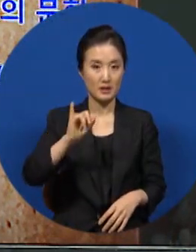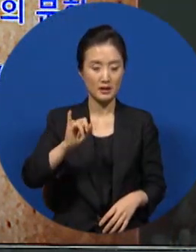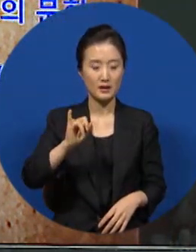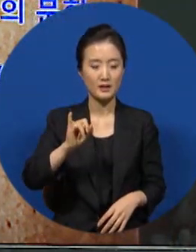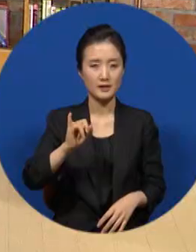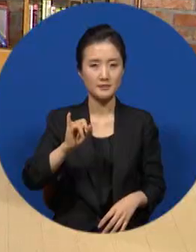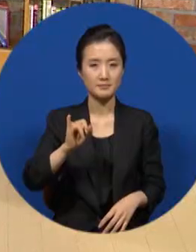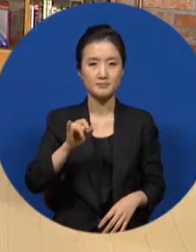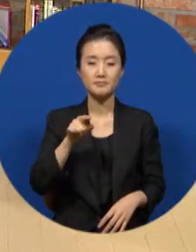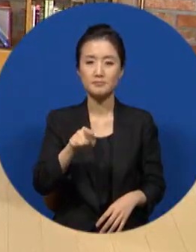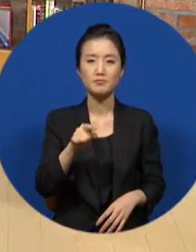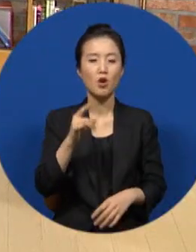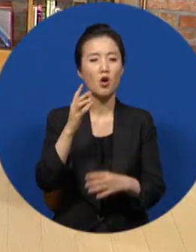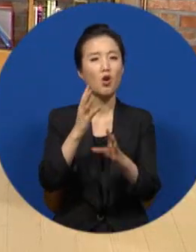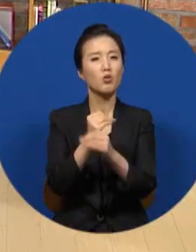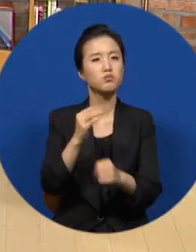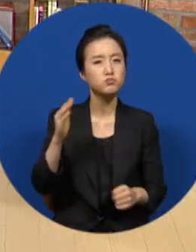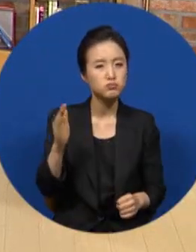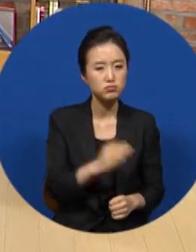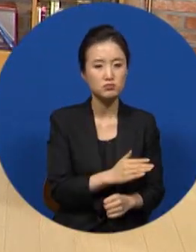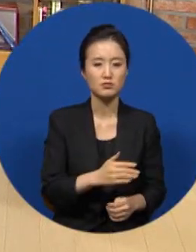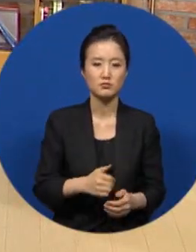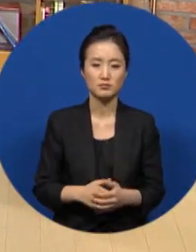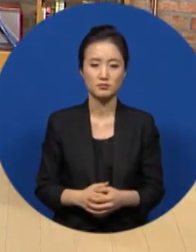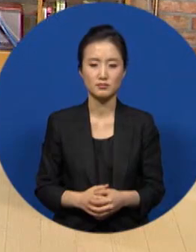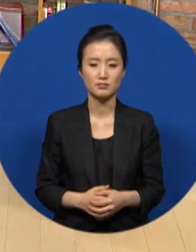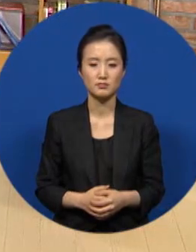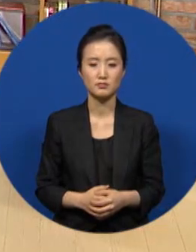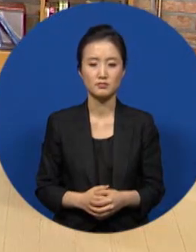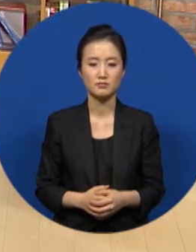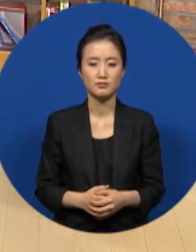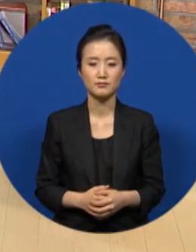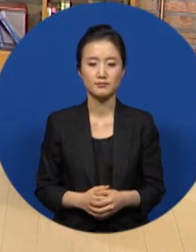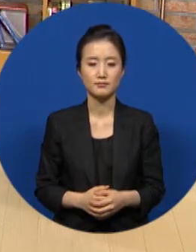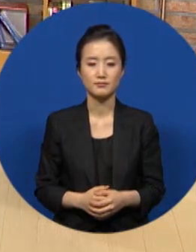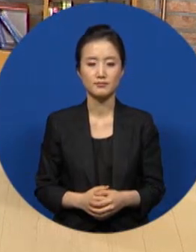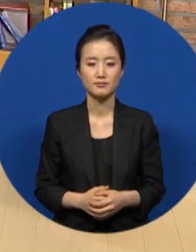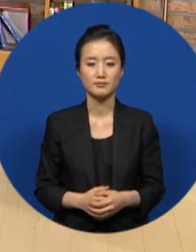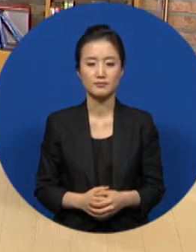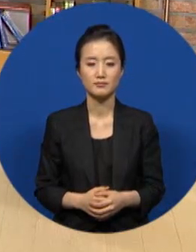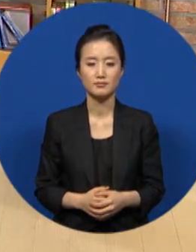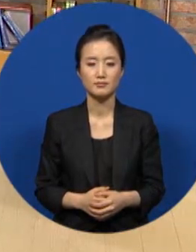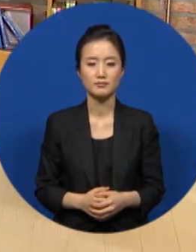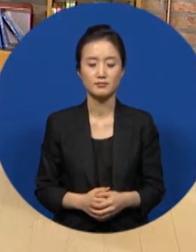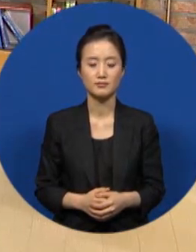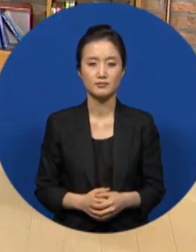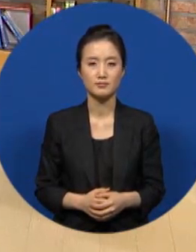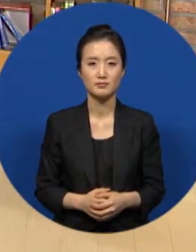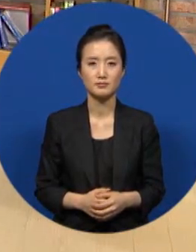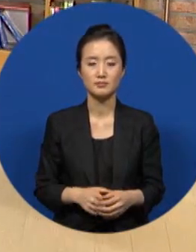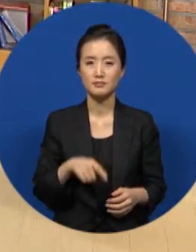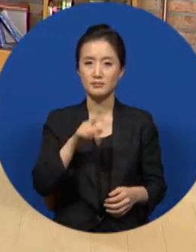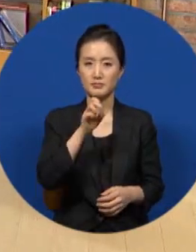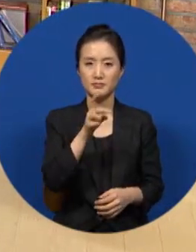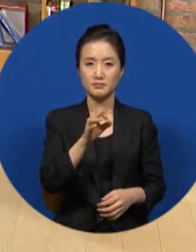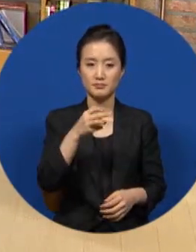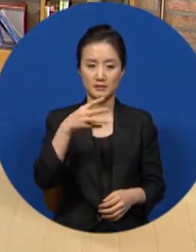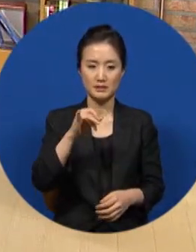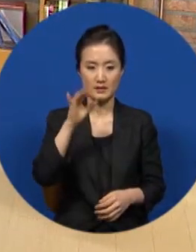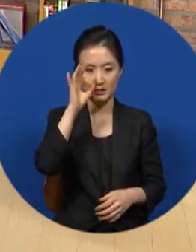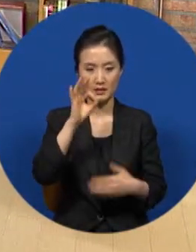뭐 이렇게 뼈에다가 막 갑골문자를 새기지 않습니까? 그때 이미 갑을병정 무기경신 이제